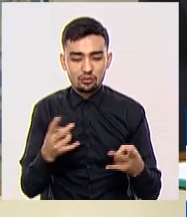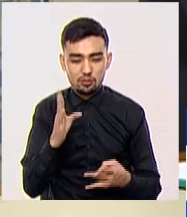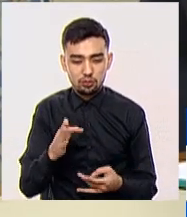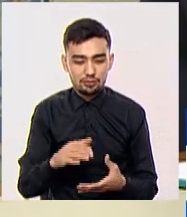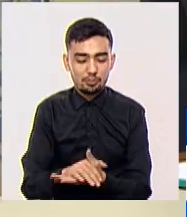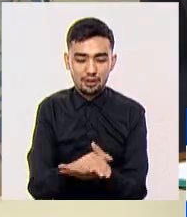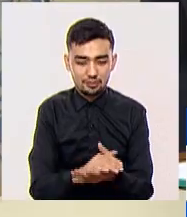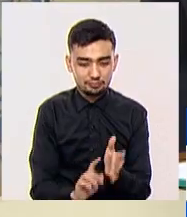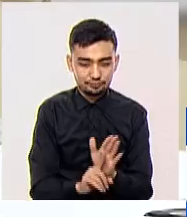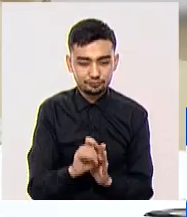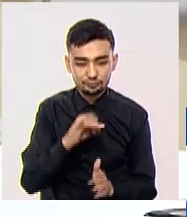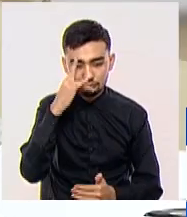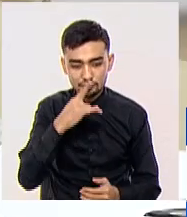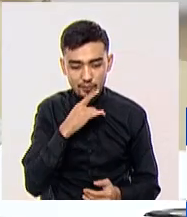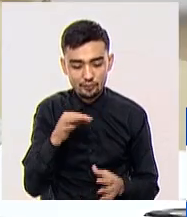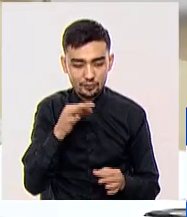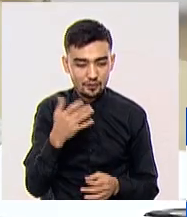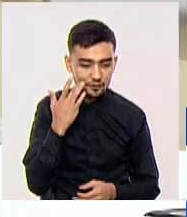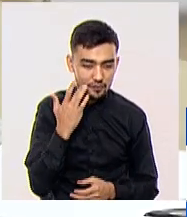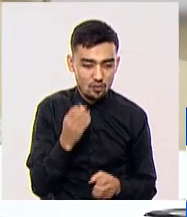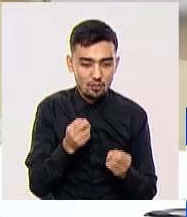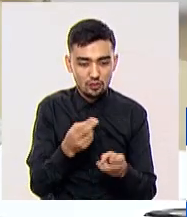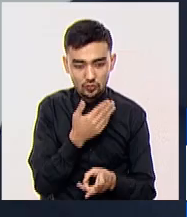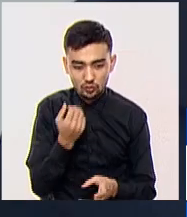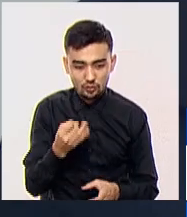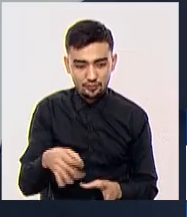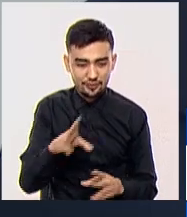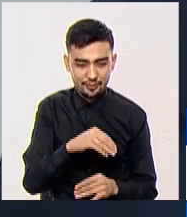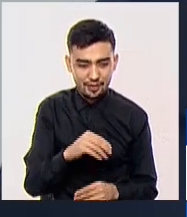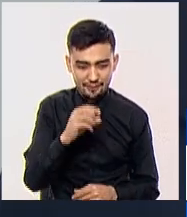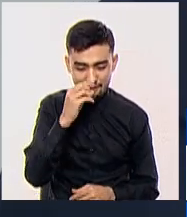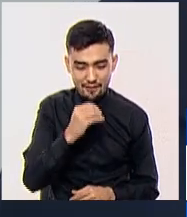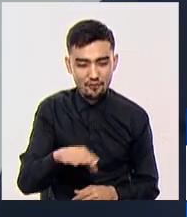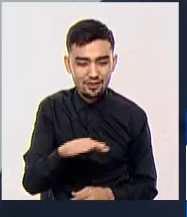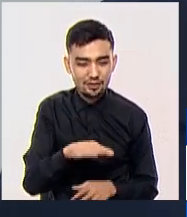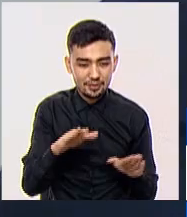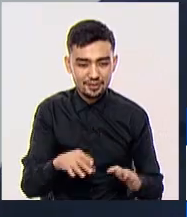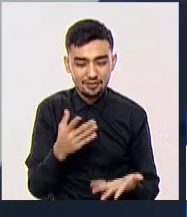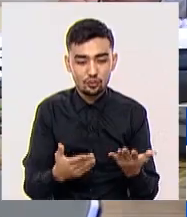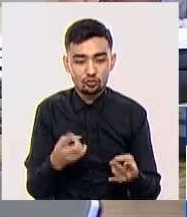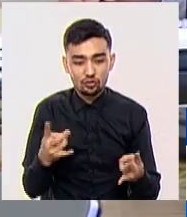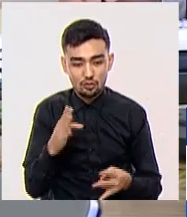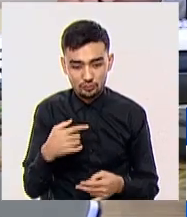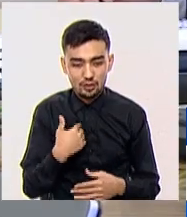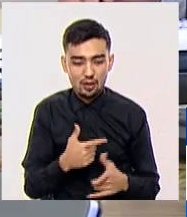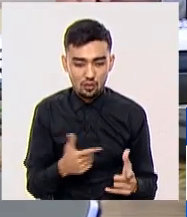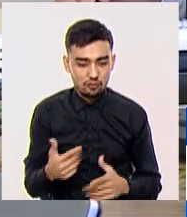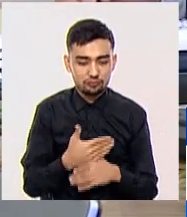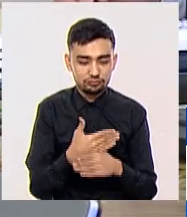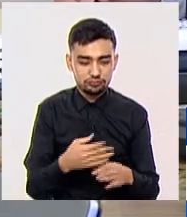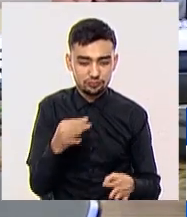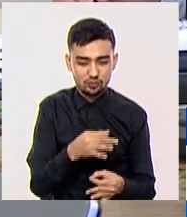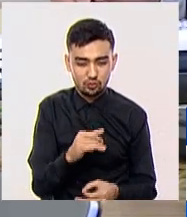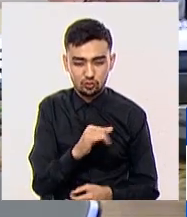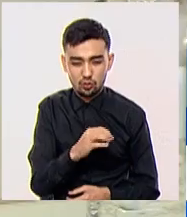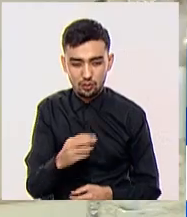восстановить мир. Казахстан придерживается принципов безопасности на всем евразийском континенте. И если понадобится, готов оказывать посреднические